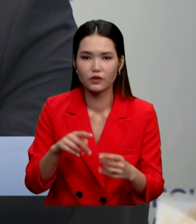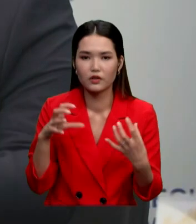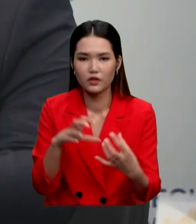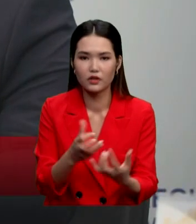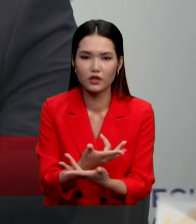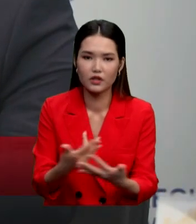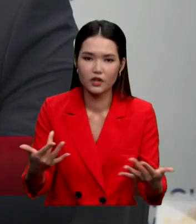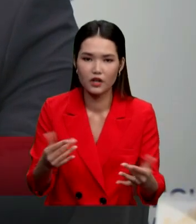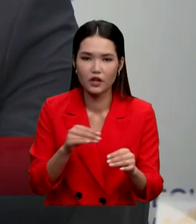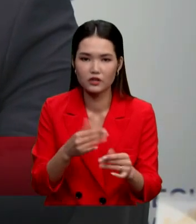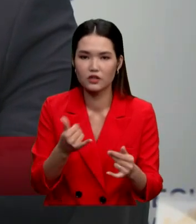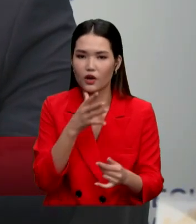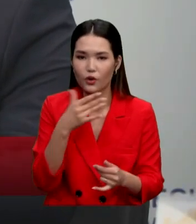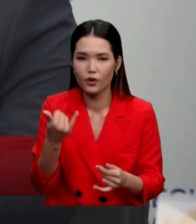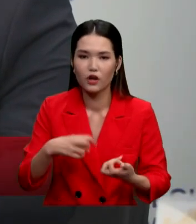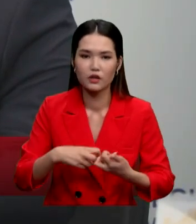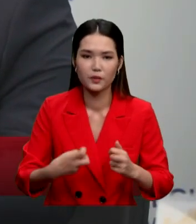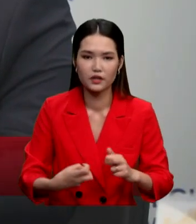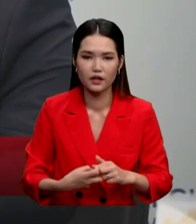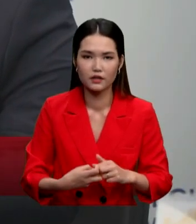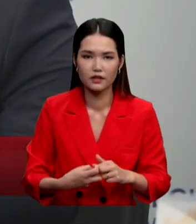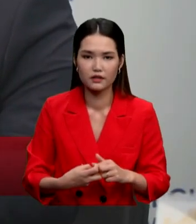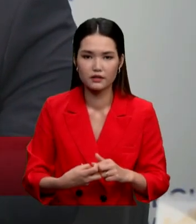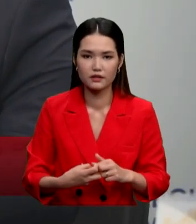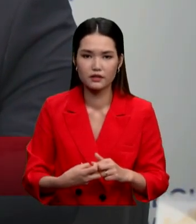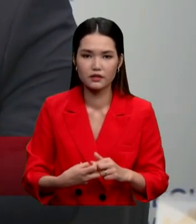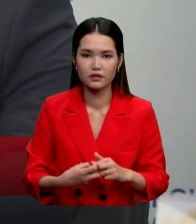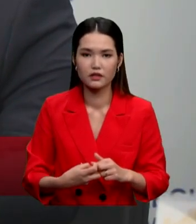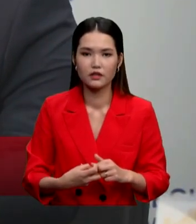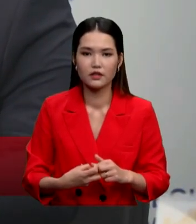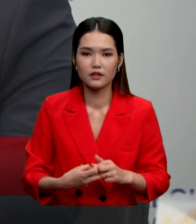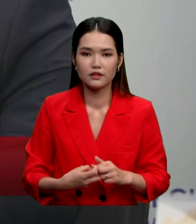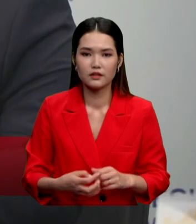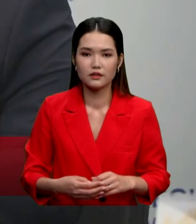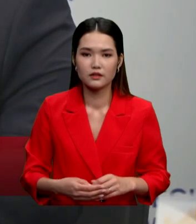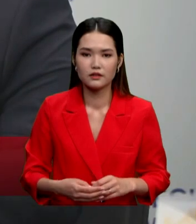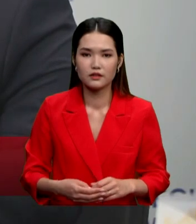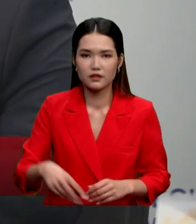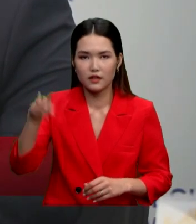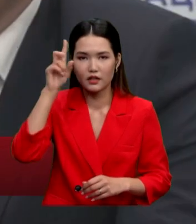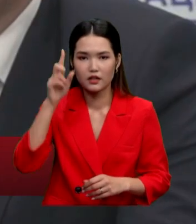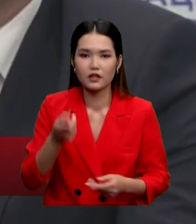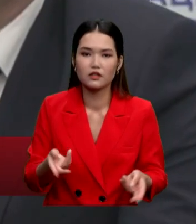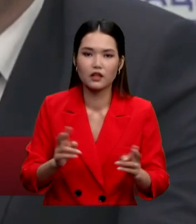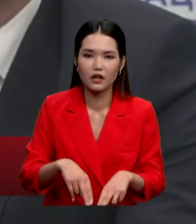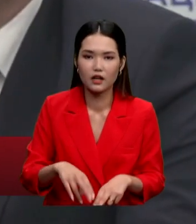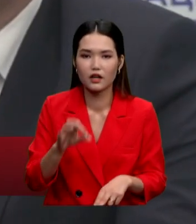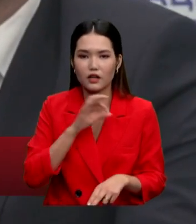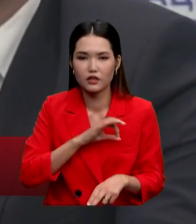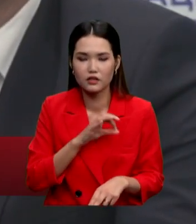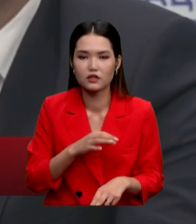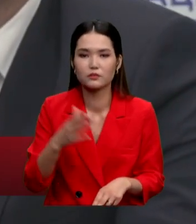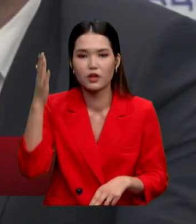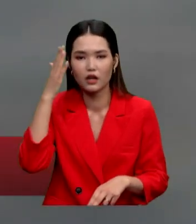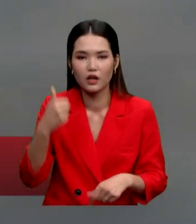қазір біз. Қазіргі уақытта ол мәселелер енді неден комитетте қаралып жатыр. Ол облыстық